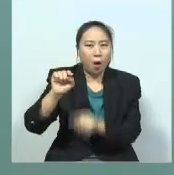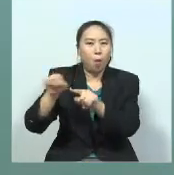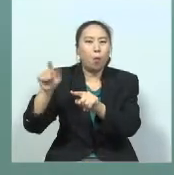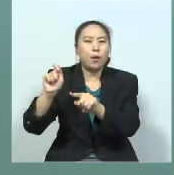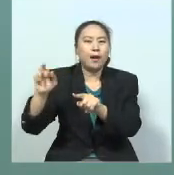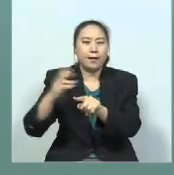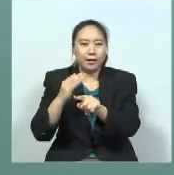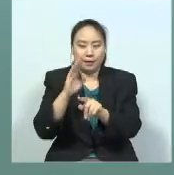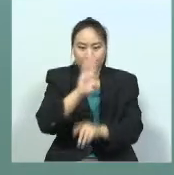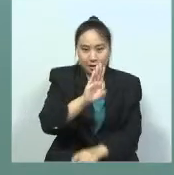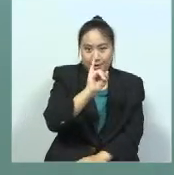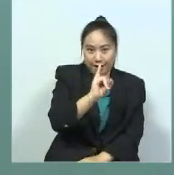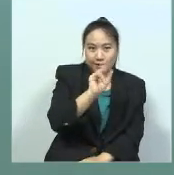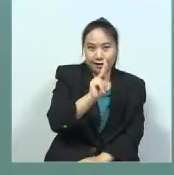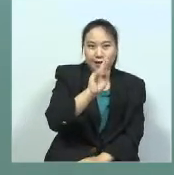www.bikeunairak2018.com นะคะ